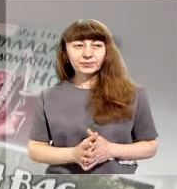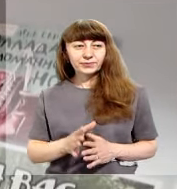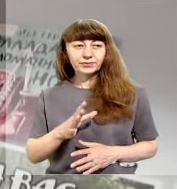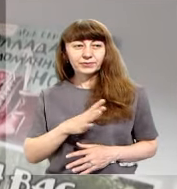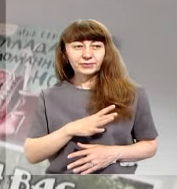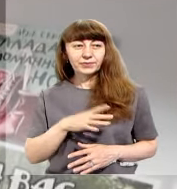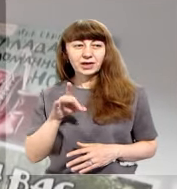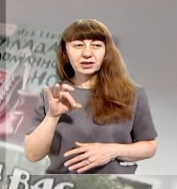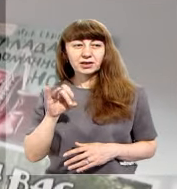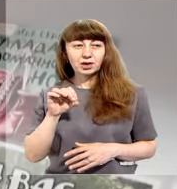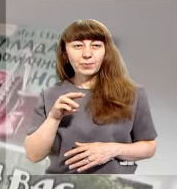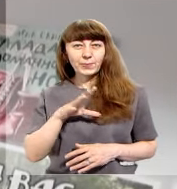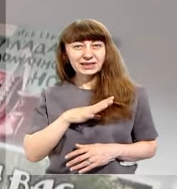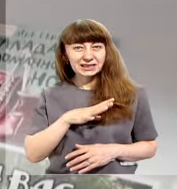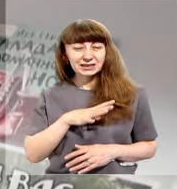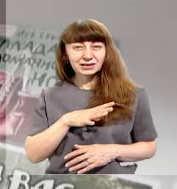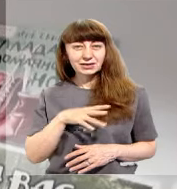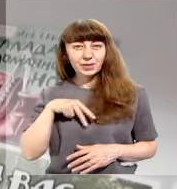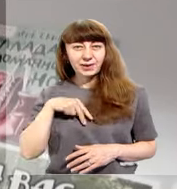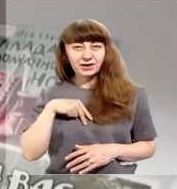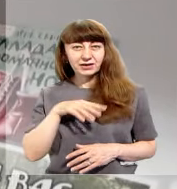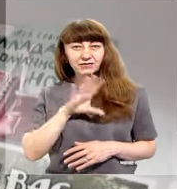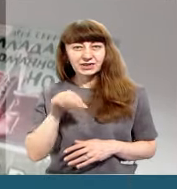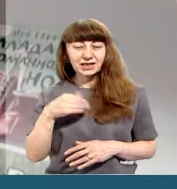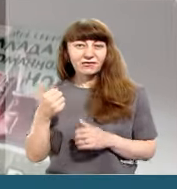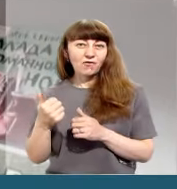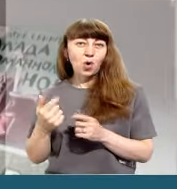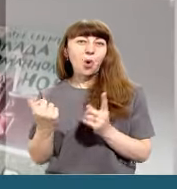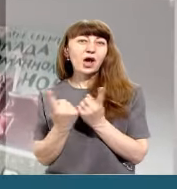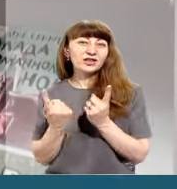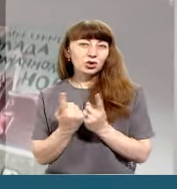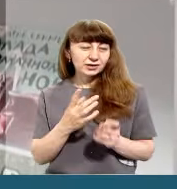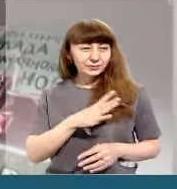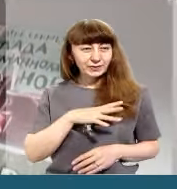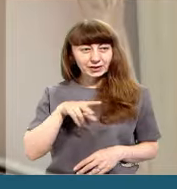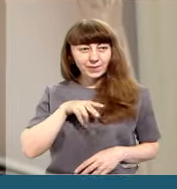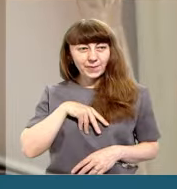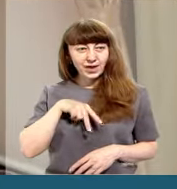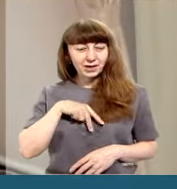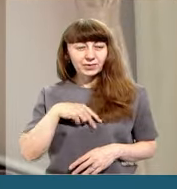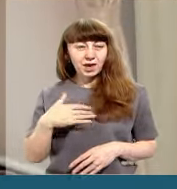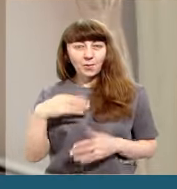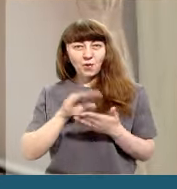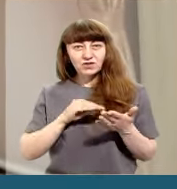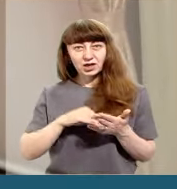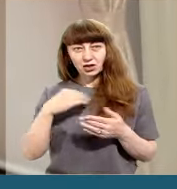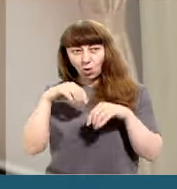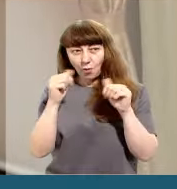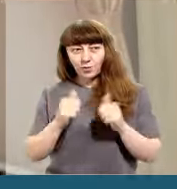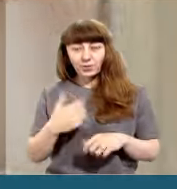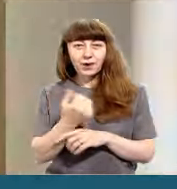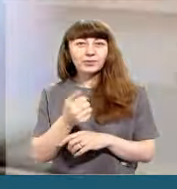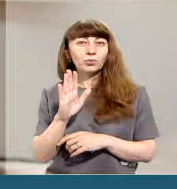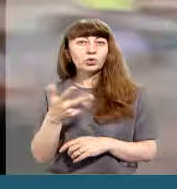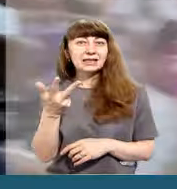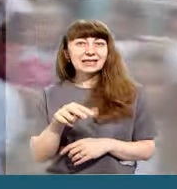был пионером. Его одноклассники все были пионерами, и вот я повторил его образ. Победителем областного конкурса станут всего